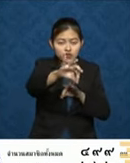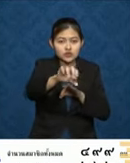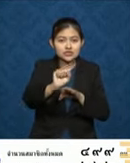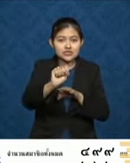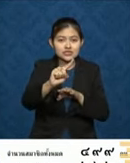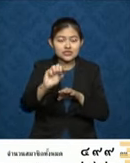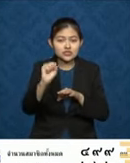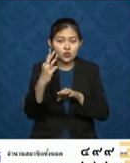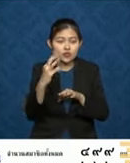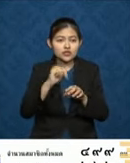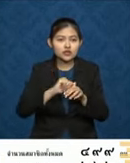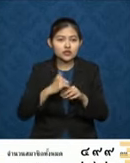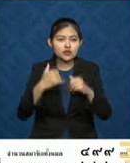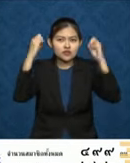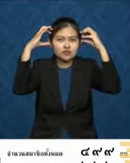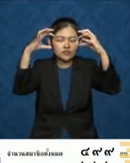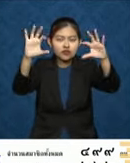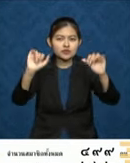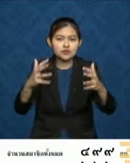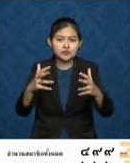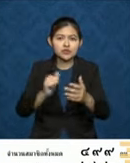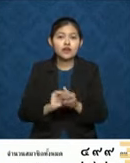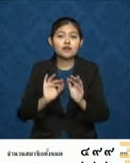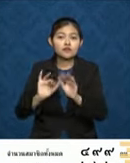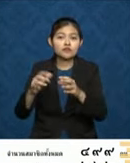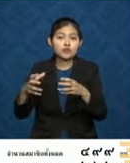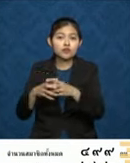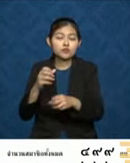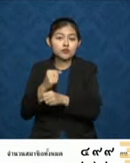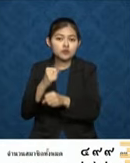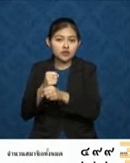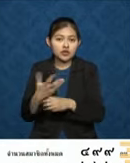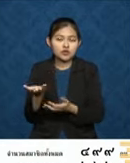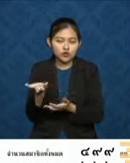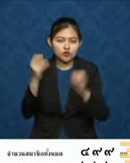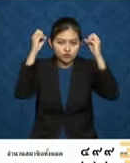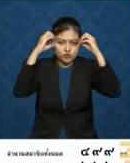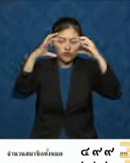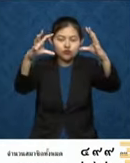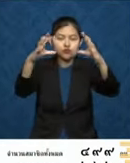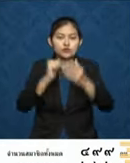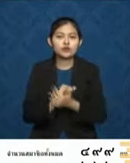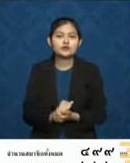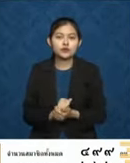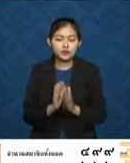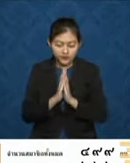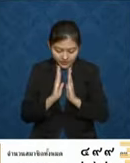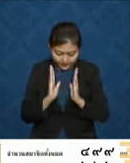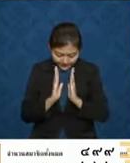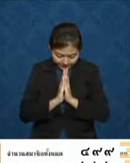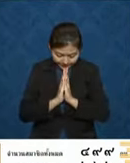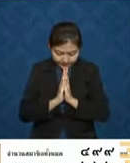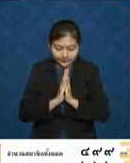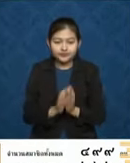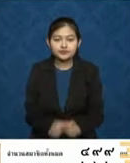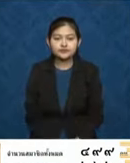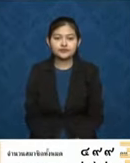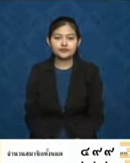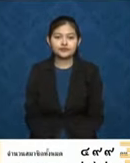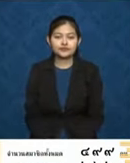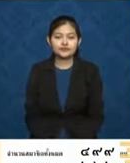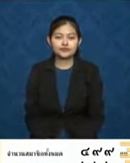ไฟสองสว่างอยากให้หน่วยงานที่เกี่ยวข้องไปติดไฟสองสว่างให้ด้วยครับขอบคุณครับท่านประธานครับต่อ